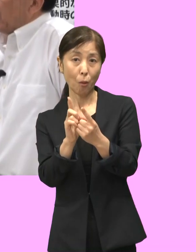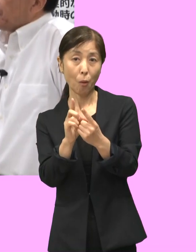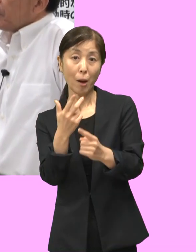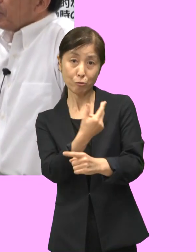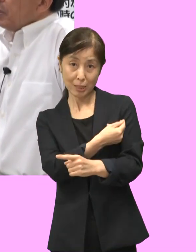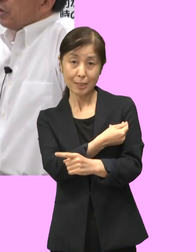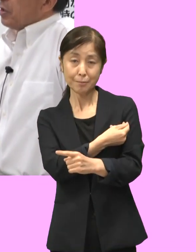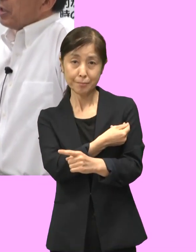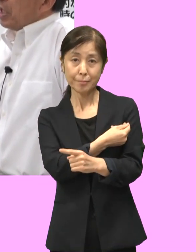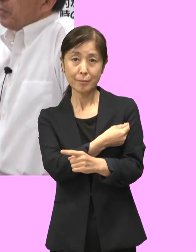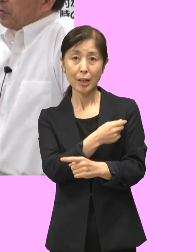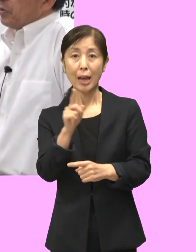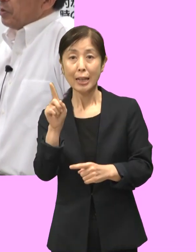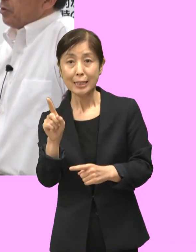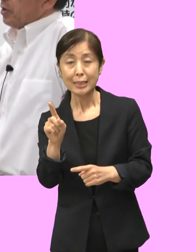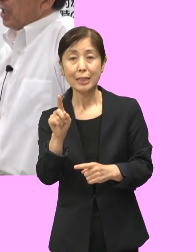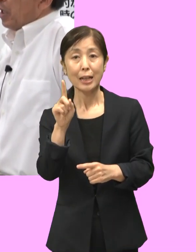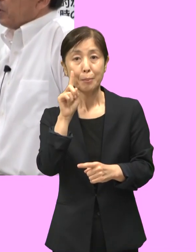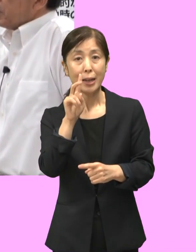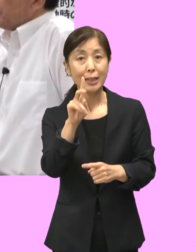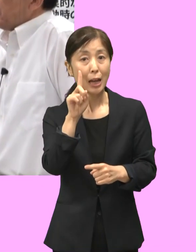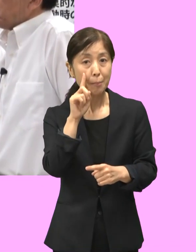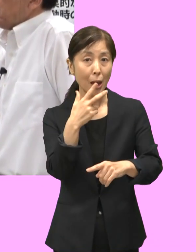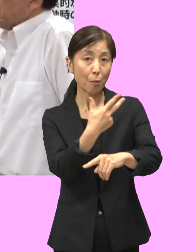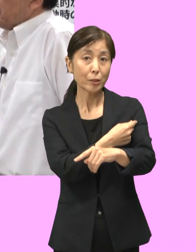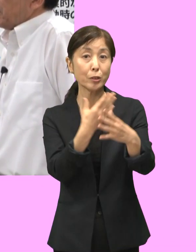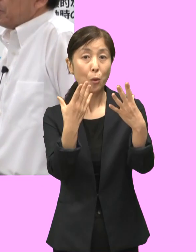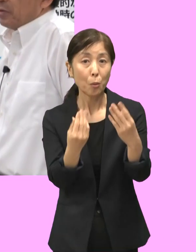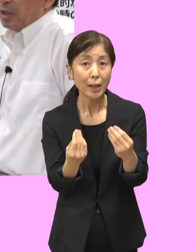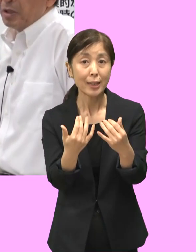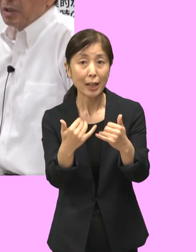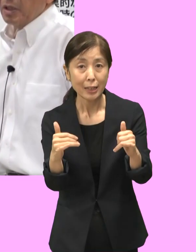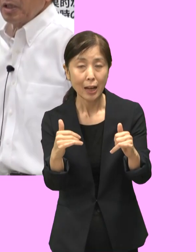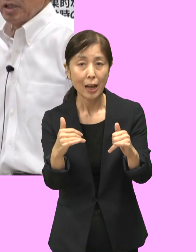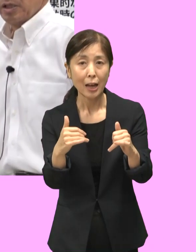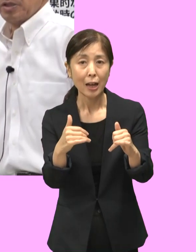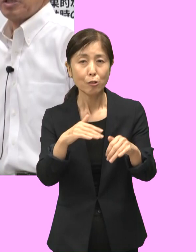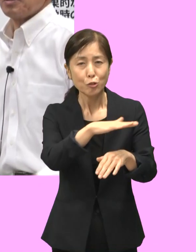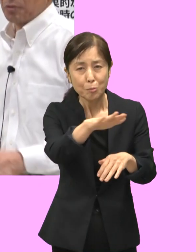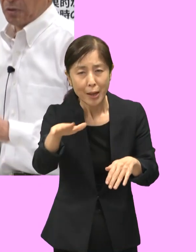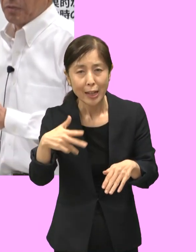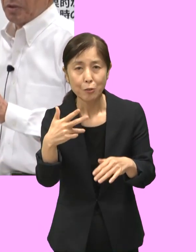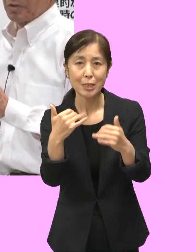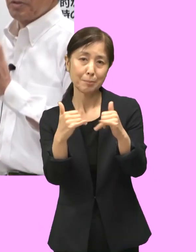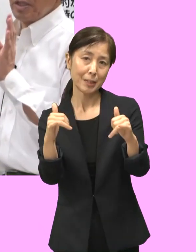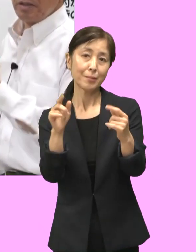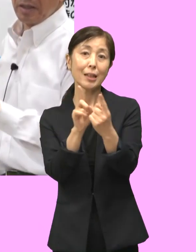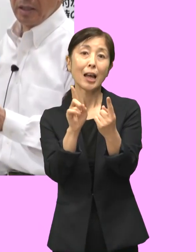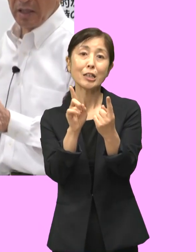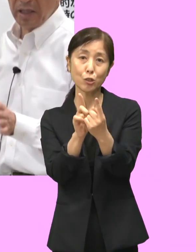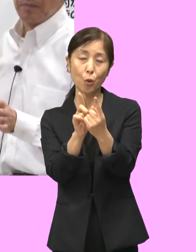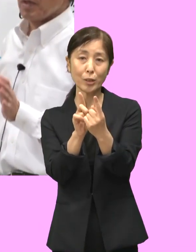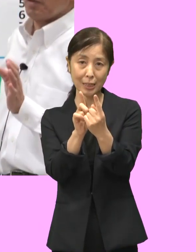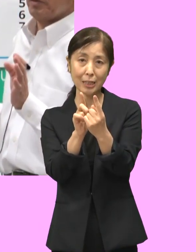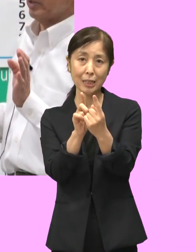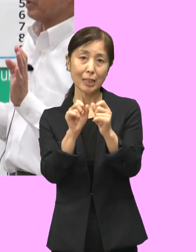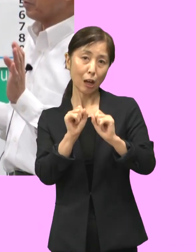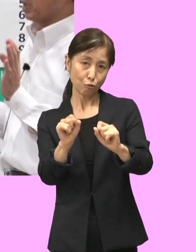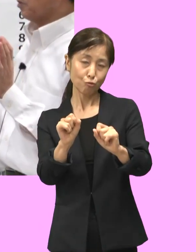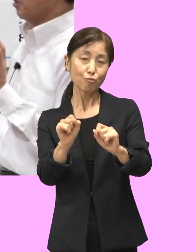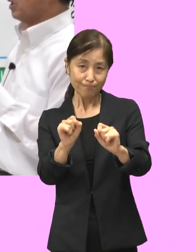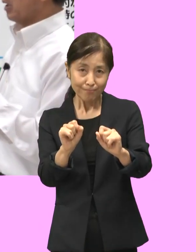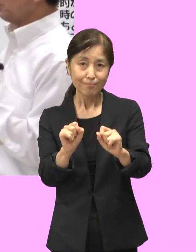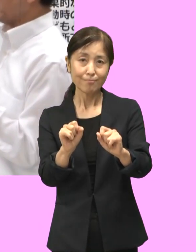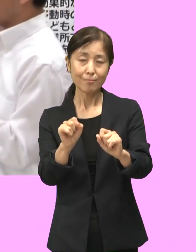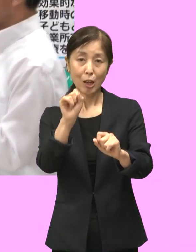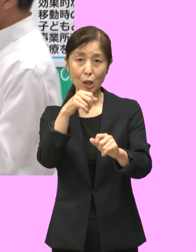については 1,2 回目を終了したすべての市民を対象に実施するという前提で我々は予